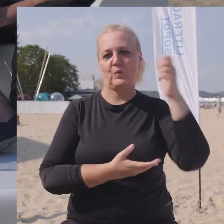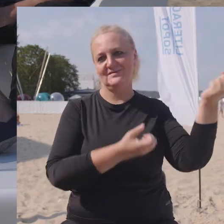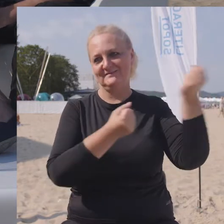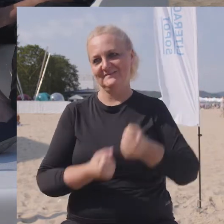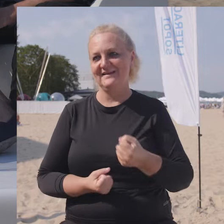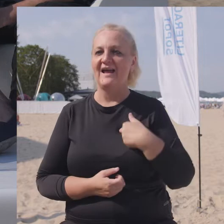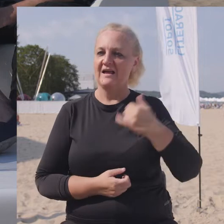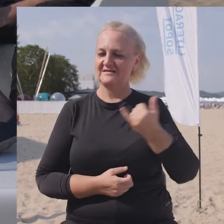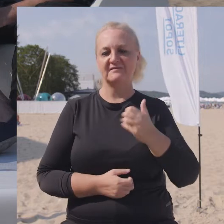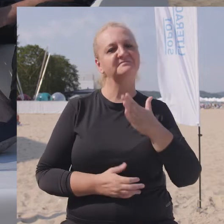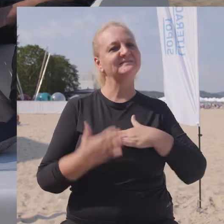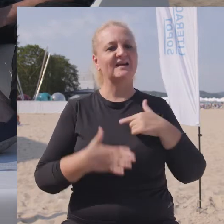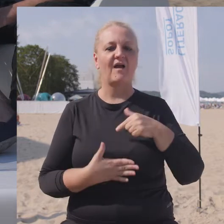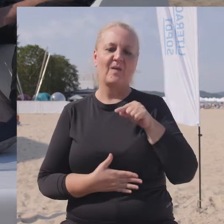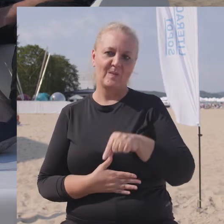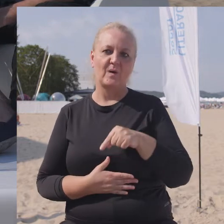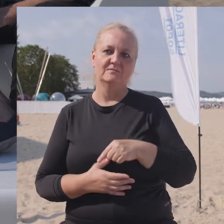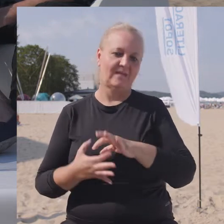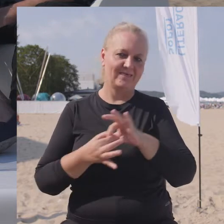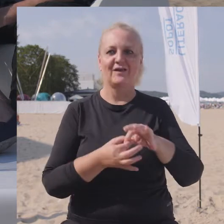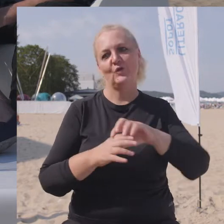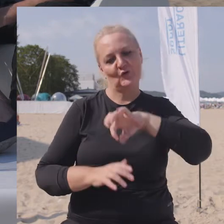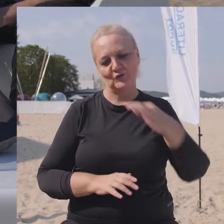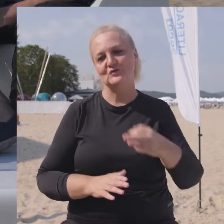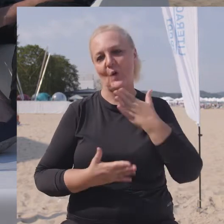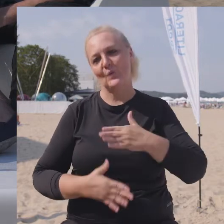Co sobie zawsze chwaliłam, ten gust został mi do teraz.